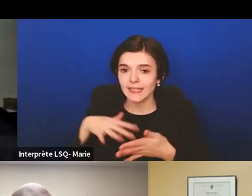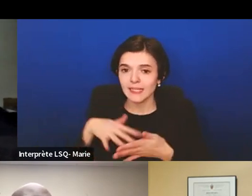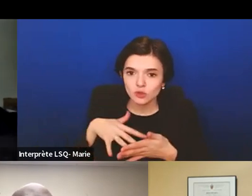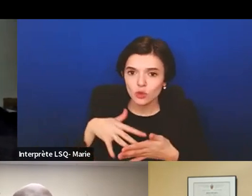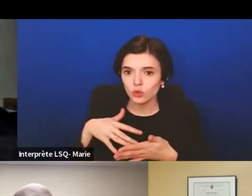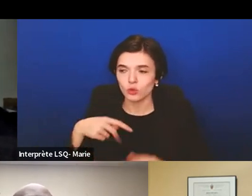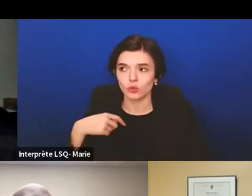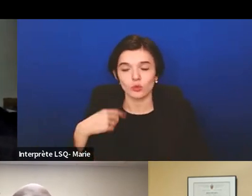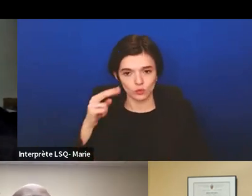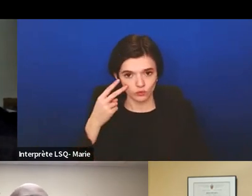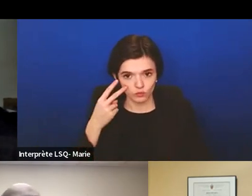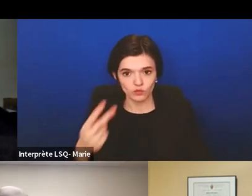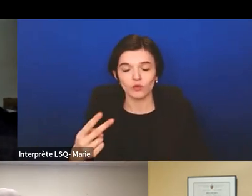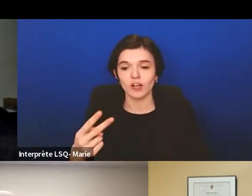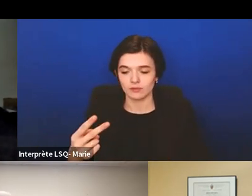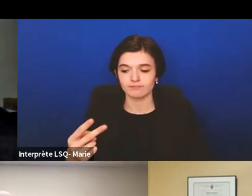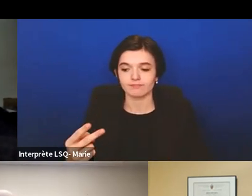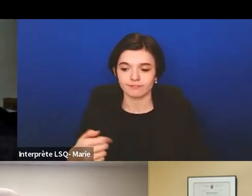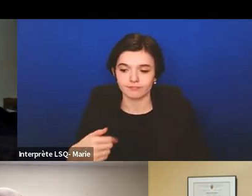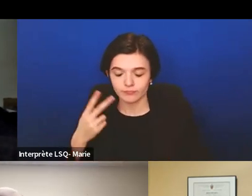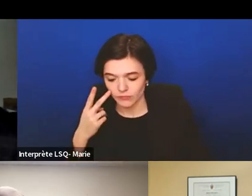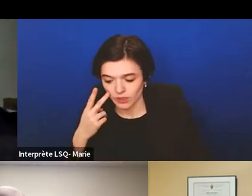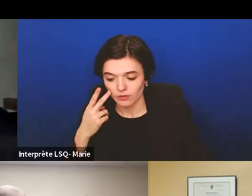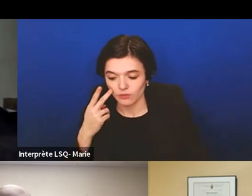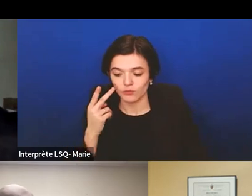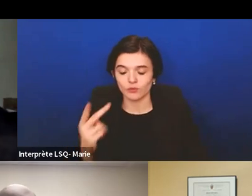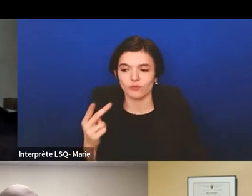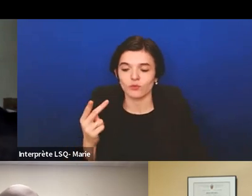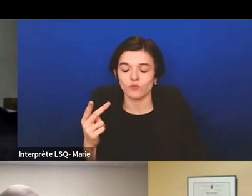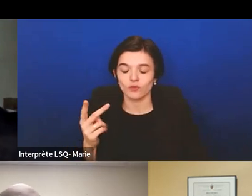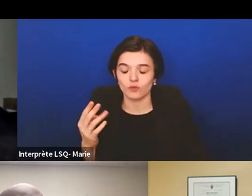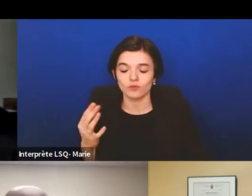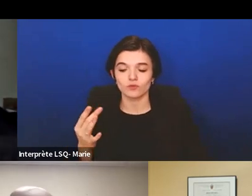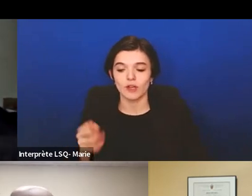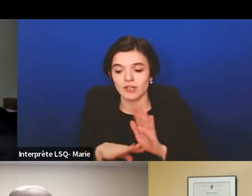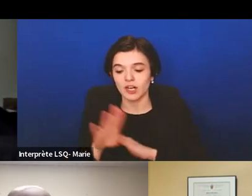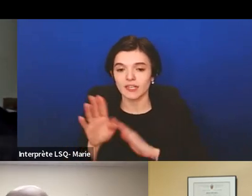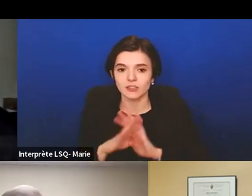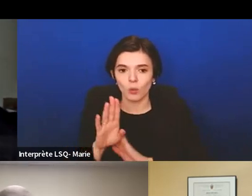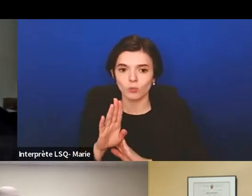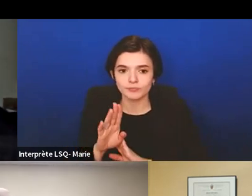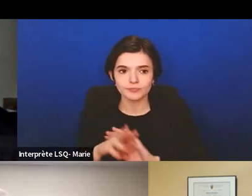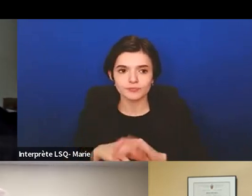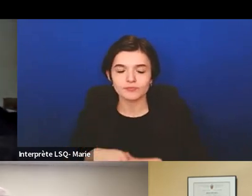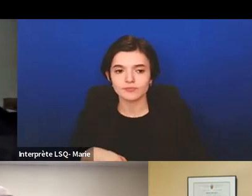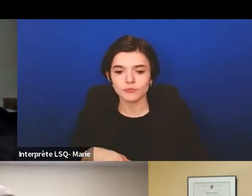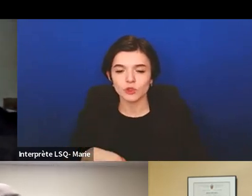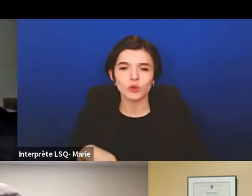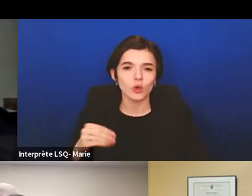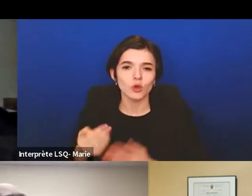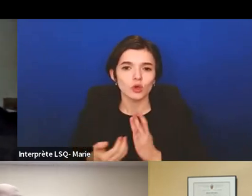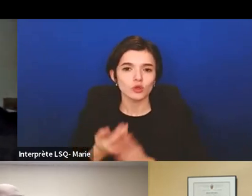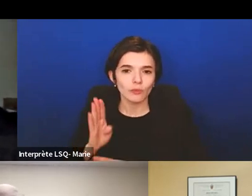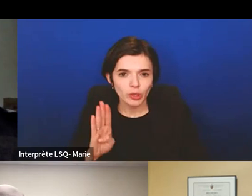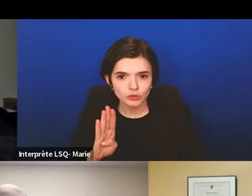Nouveau-Brunswick, les gestionnaires, eux, avaient le temps parce que lorsque ça chauffait au Québec et en Ontario, eux, ils observaient, ils regardaient